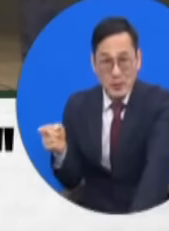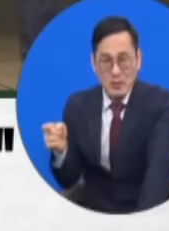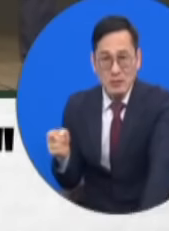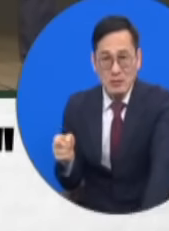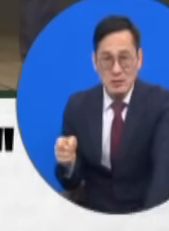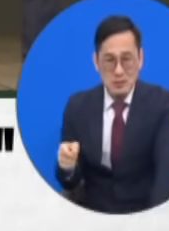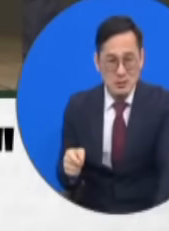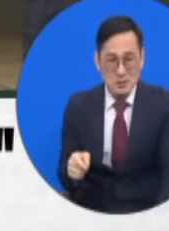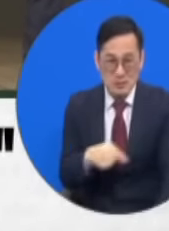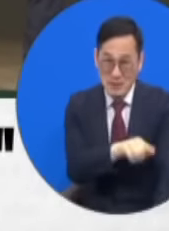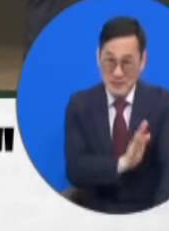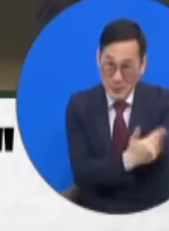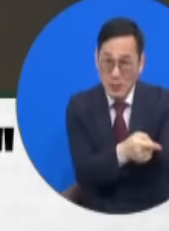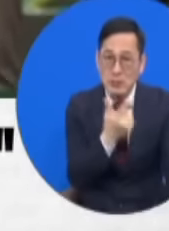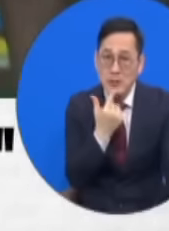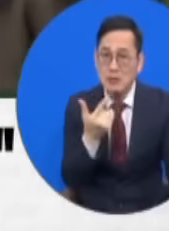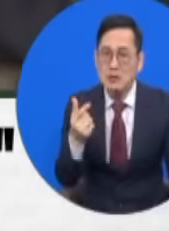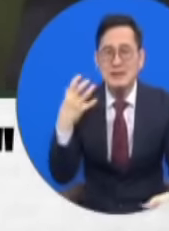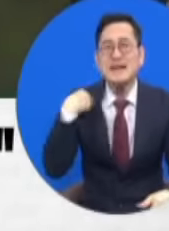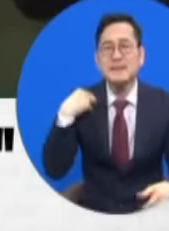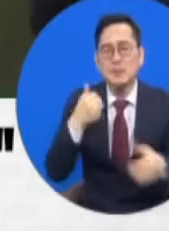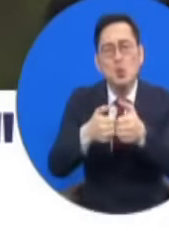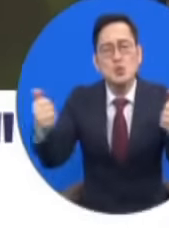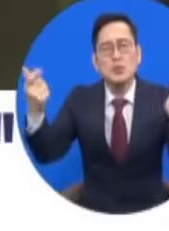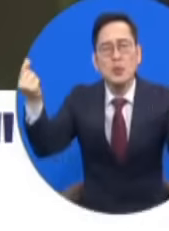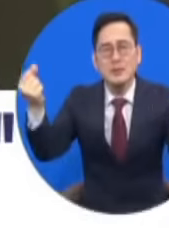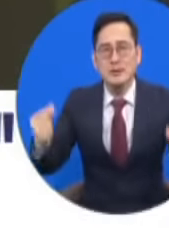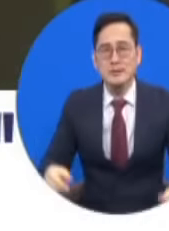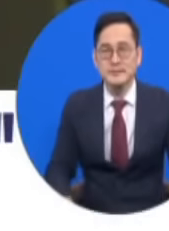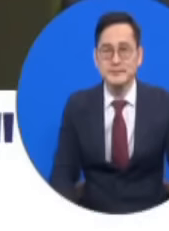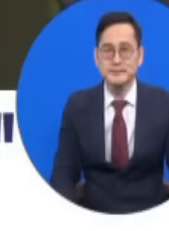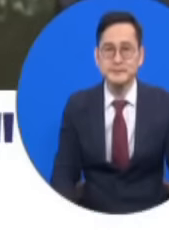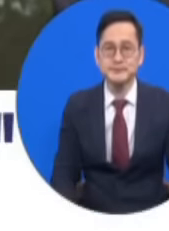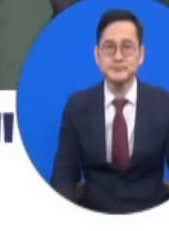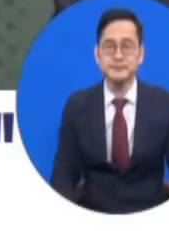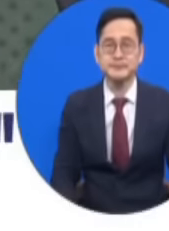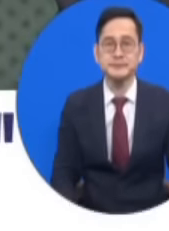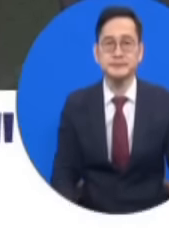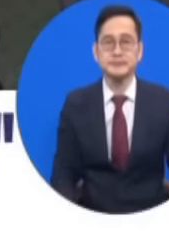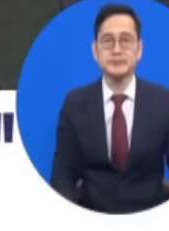하는 것이 마땅하죠. 저는 이 얘기를 꼭 좀 드리고 싶어요. 내일 투표기 때문에.